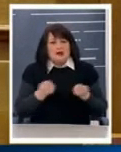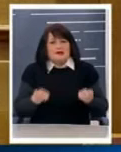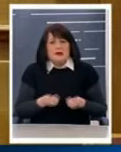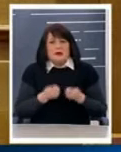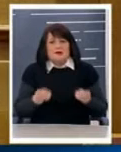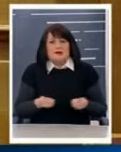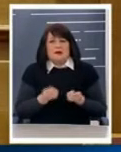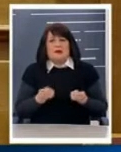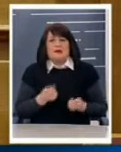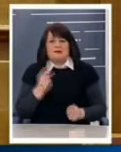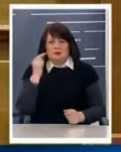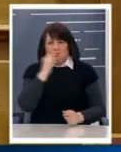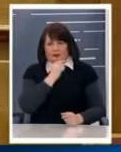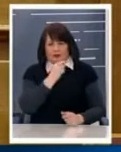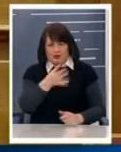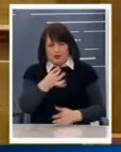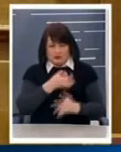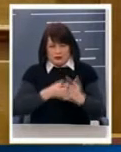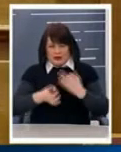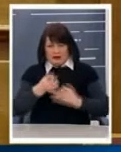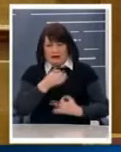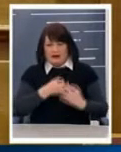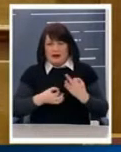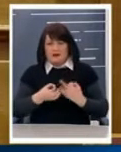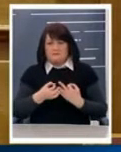ένας πρωθυπουργός